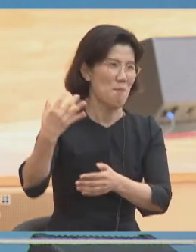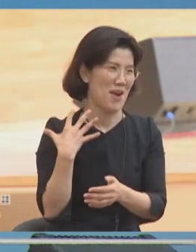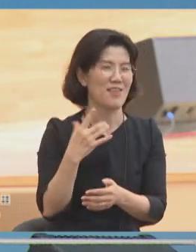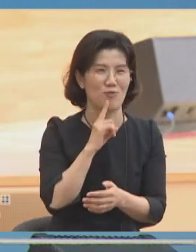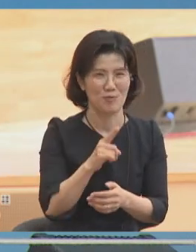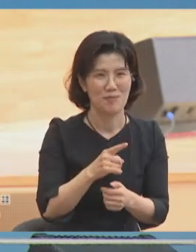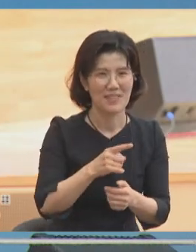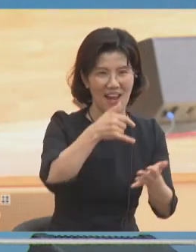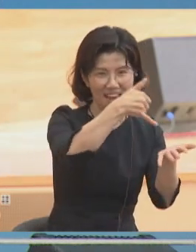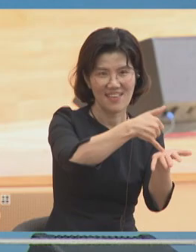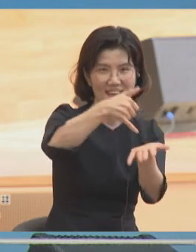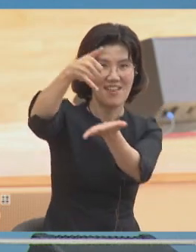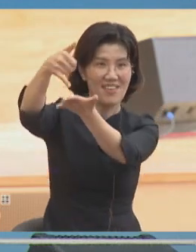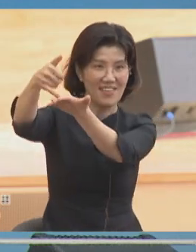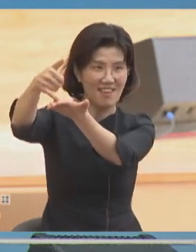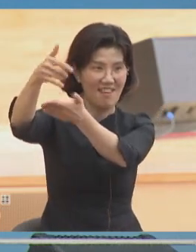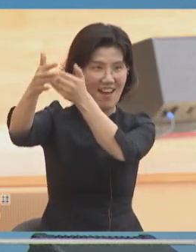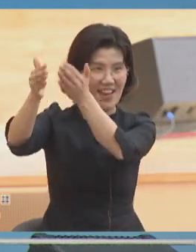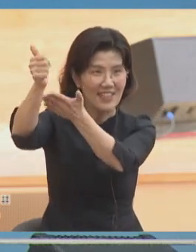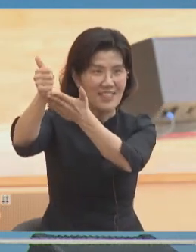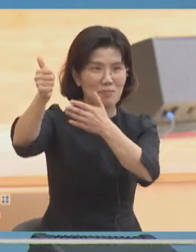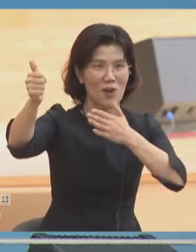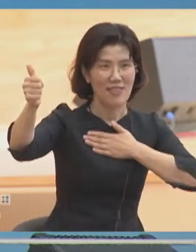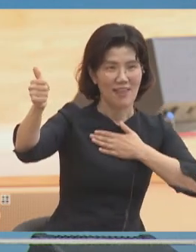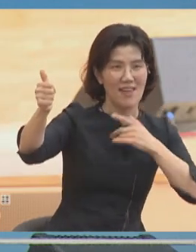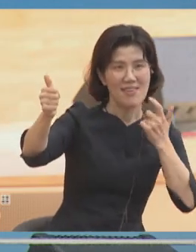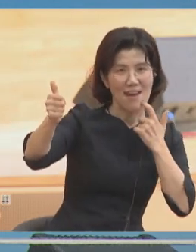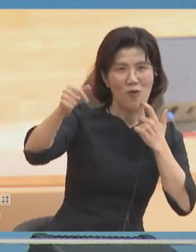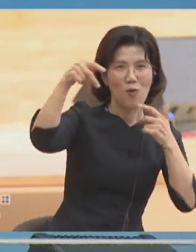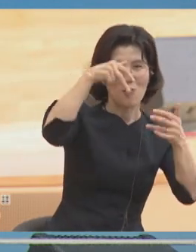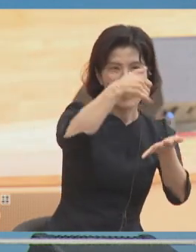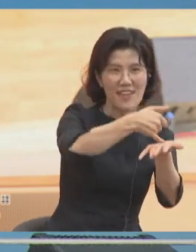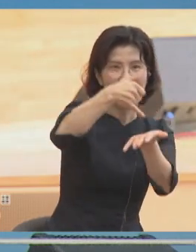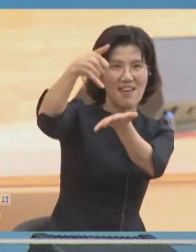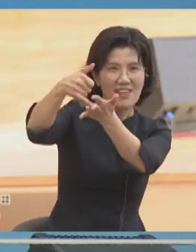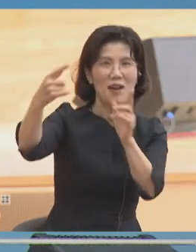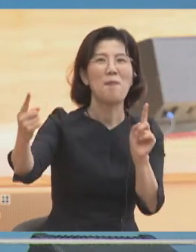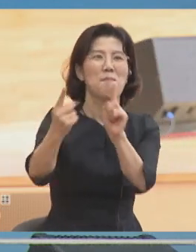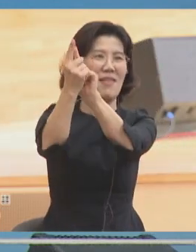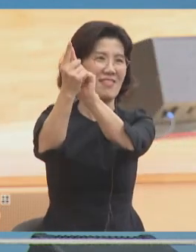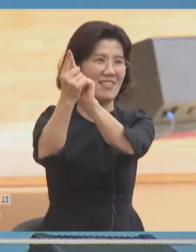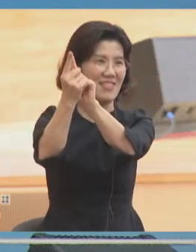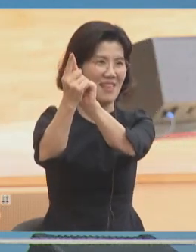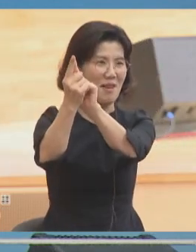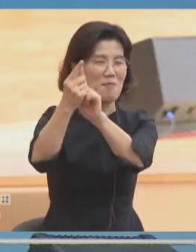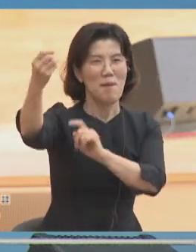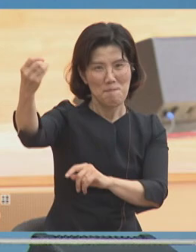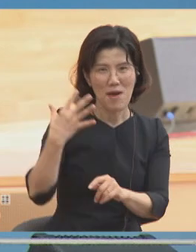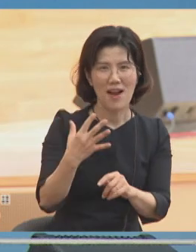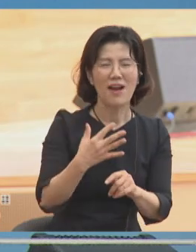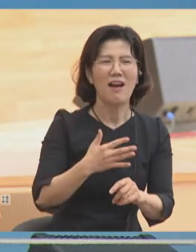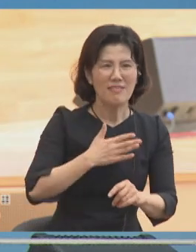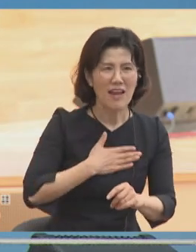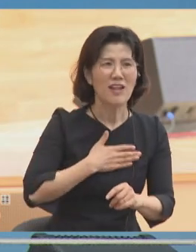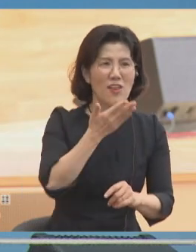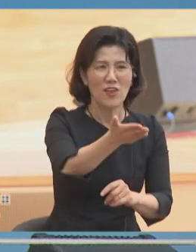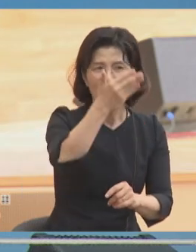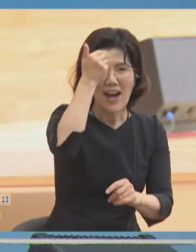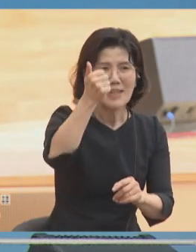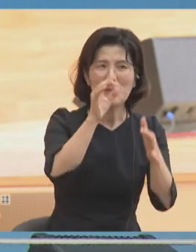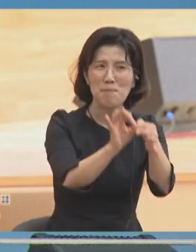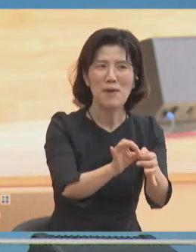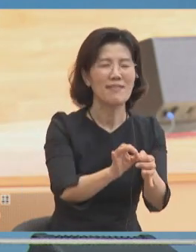인격과 인격을 마주하고 맞닥뜨리는 이런 말씀을 주시는 거예요 야곱아 나는 너의 할아버지의